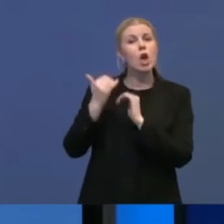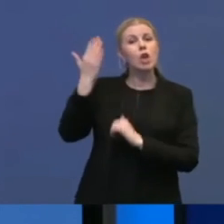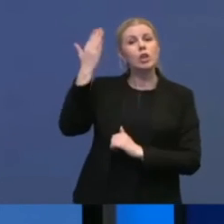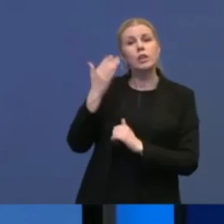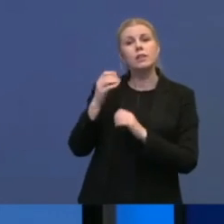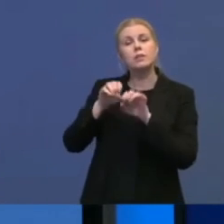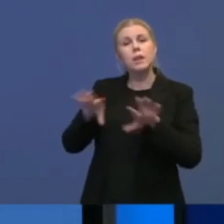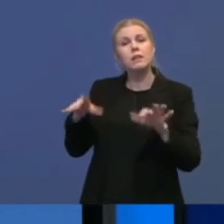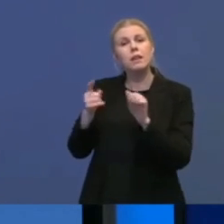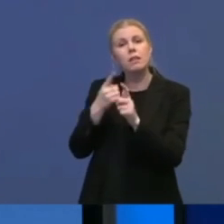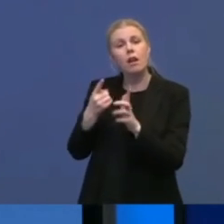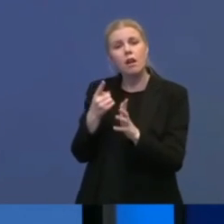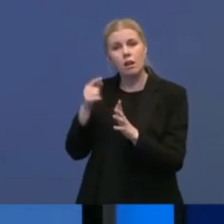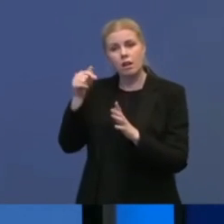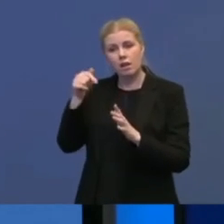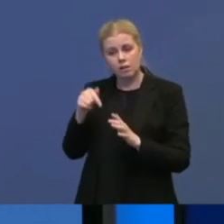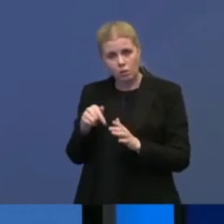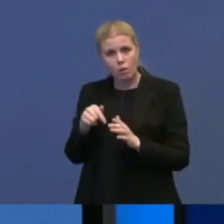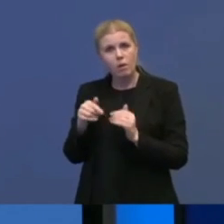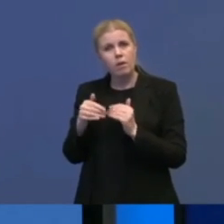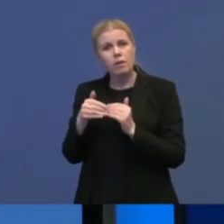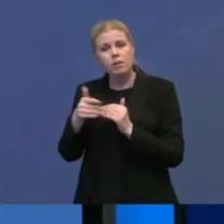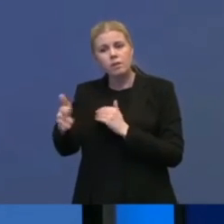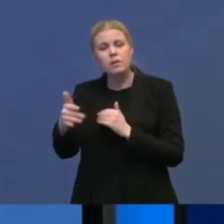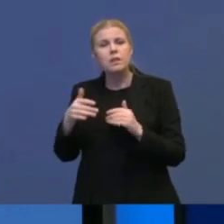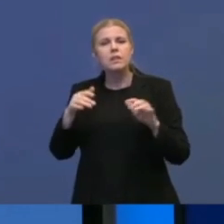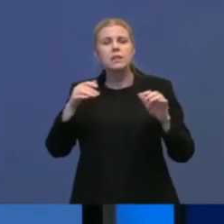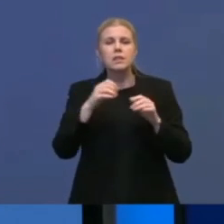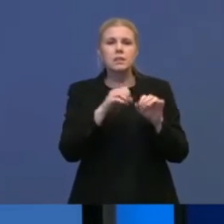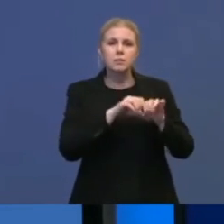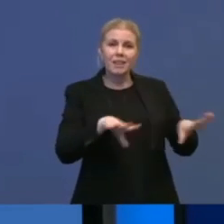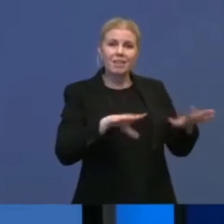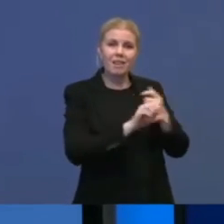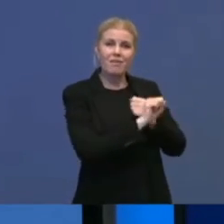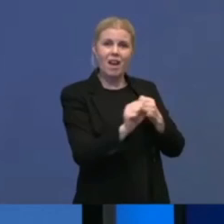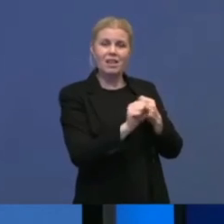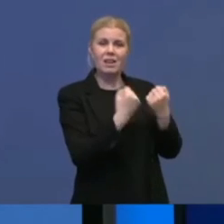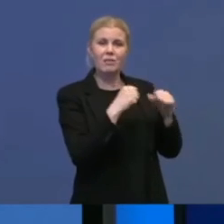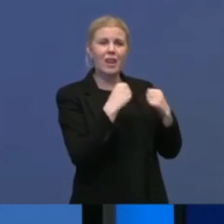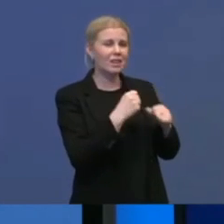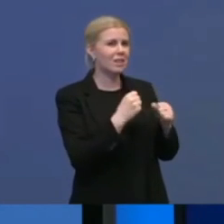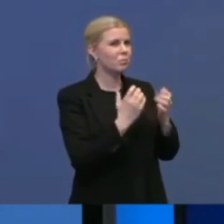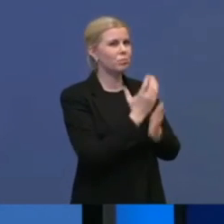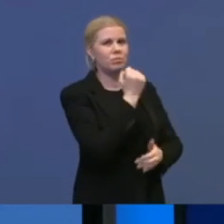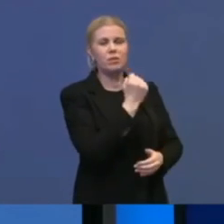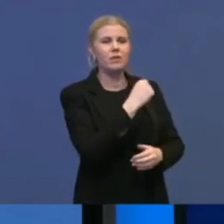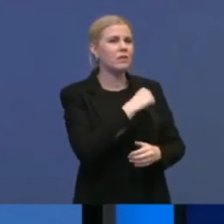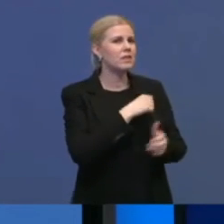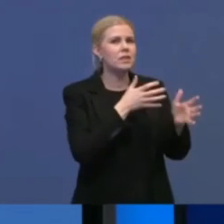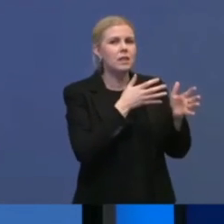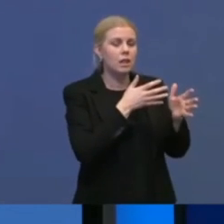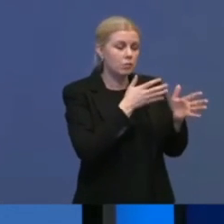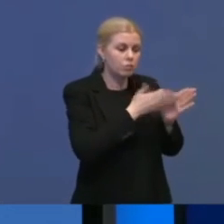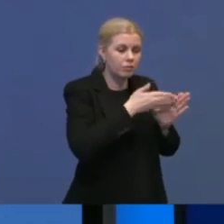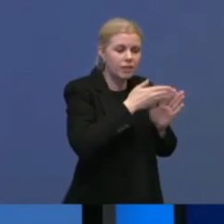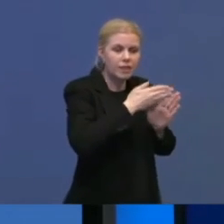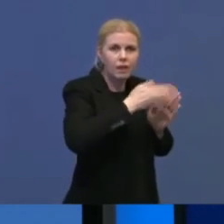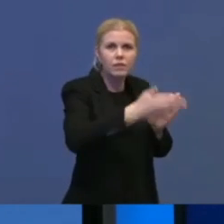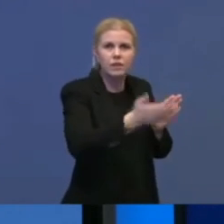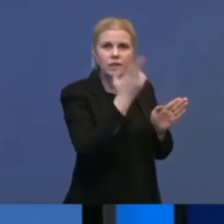uusarrisahad da dartead uaktarka haakaminta kalakadista isparisiada chokta da hiwayho say saah. Zid hori loo shagay.